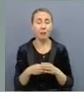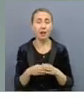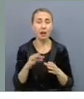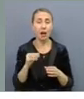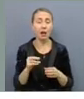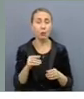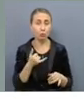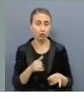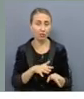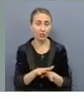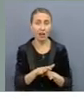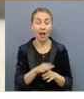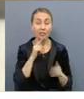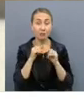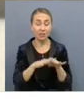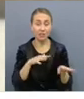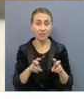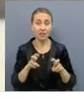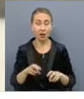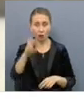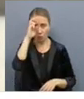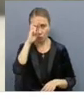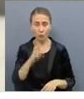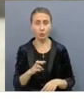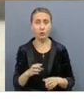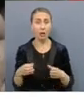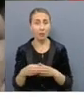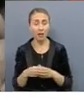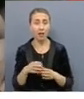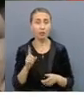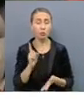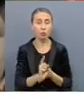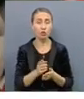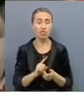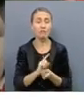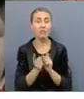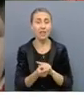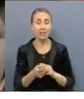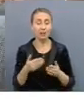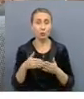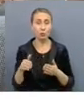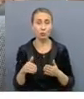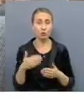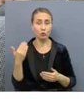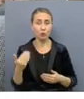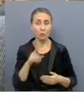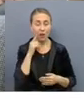спикеры заседания подытожили: госаппарат должен меняться в лучшую сторону. И почему бы не молодежи встать у руля?